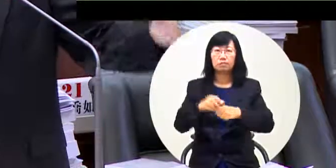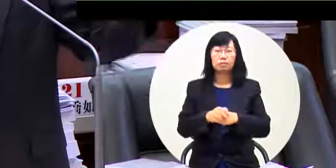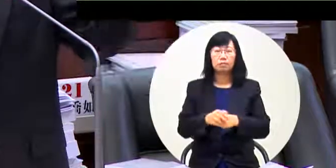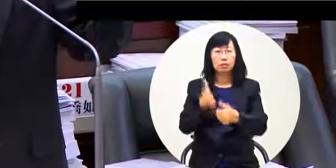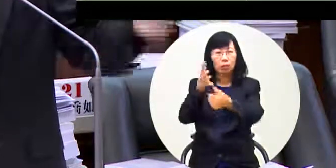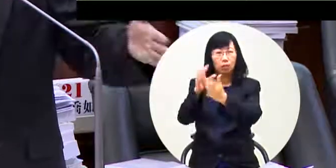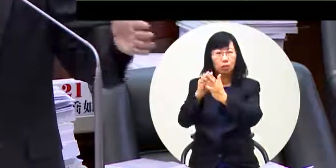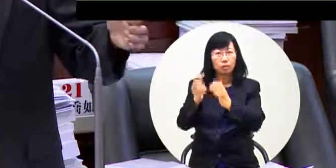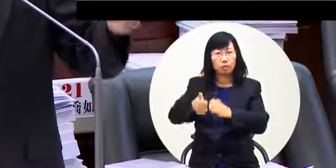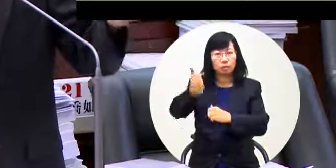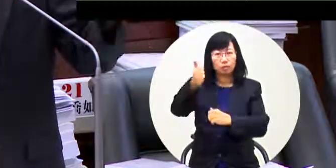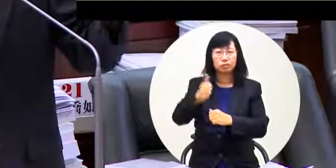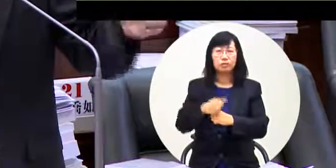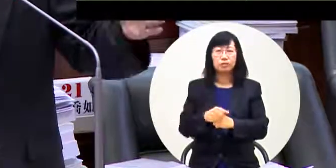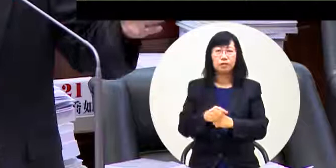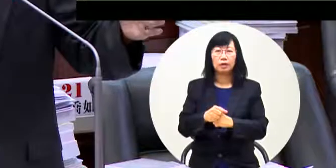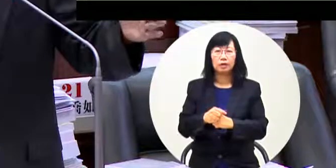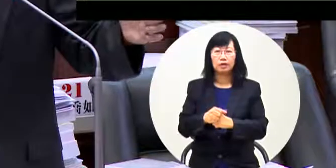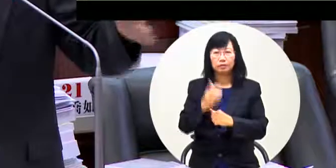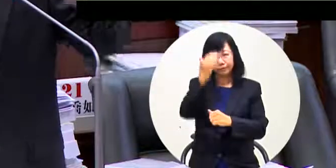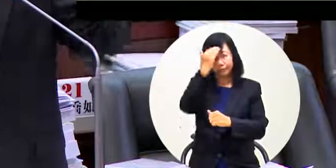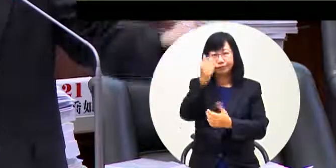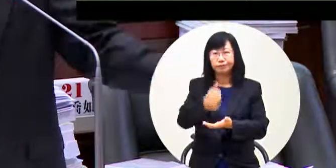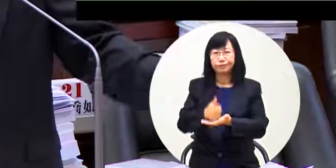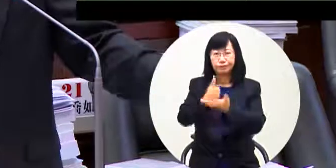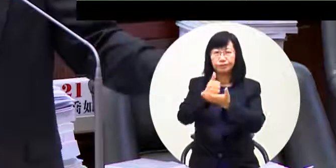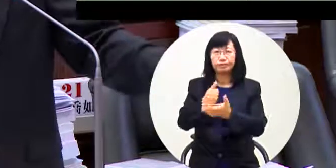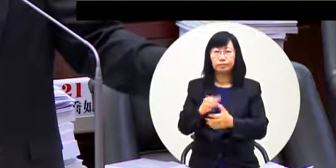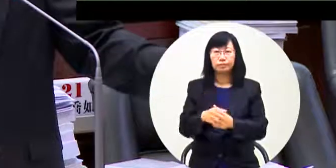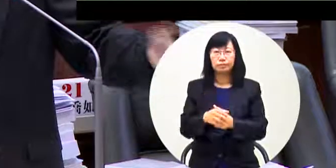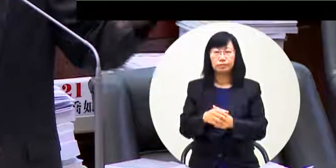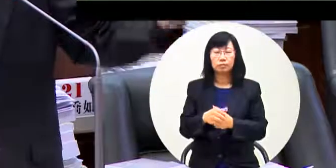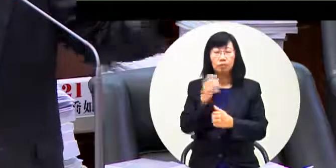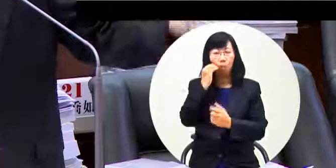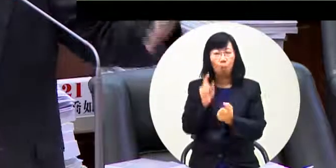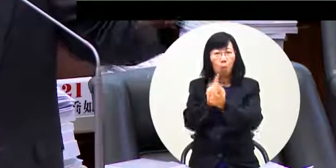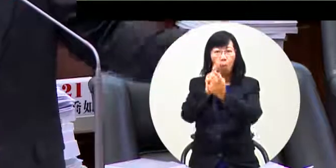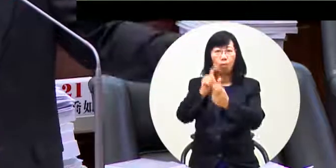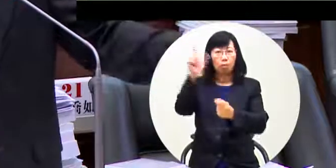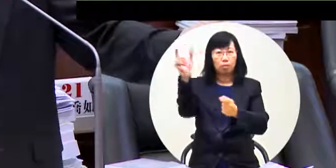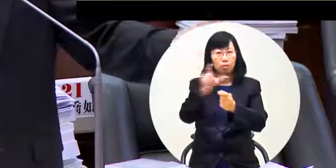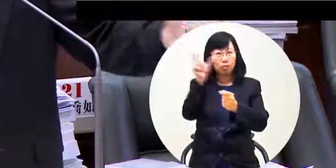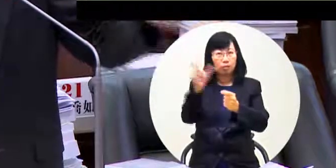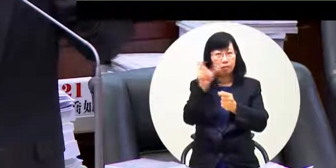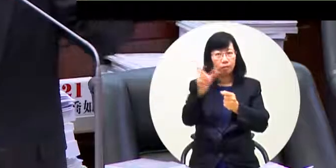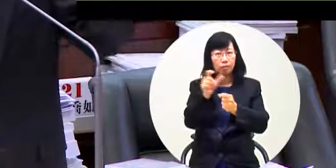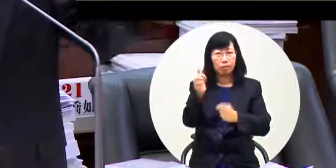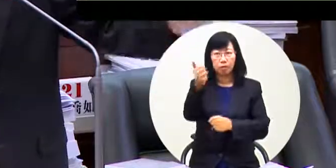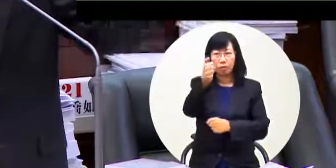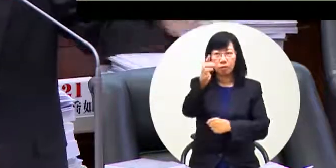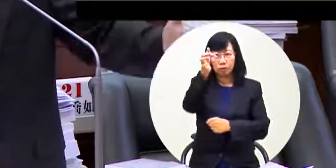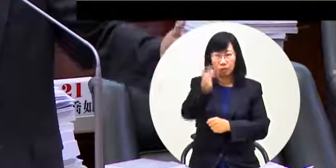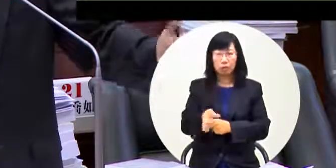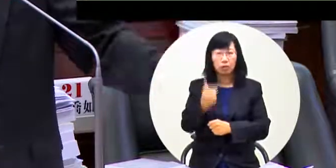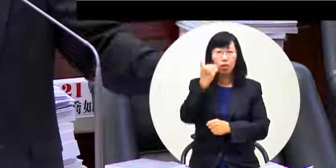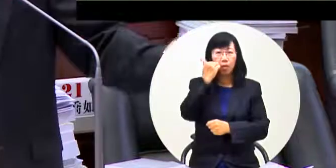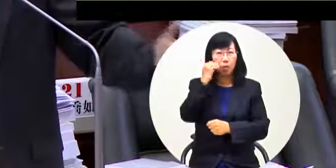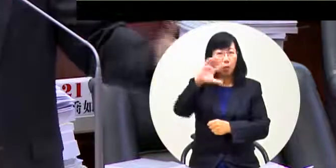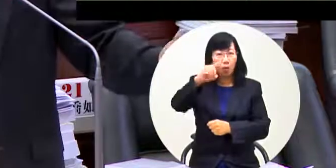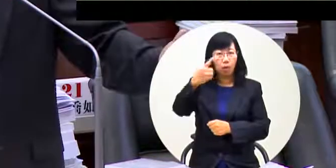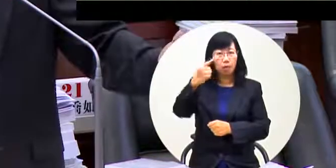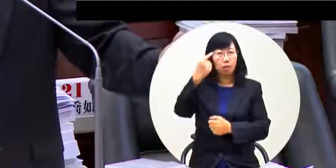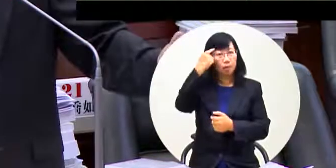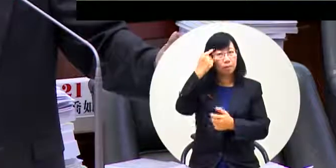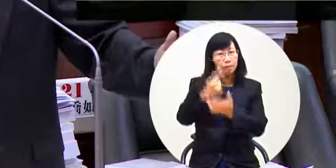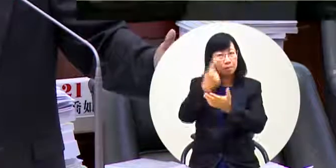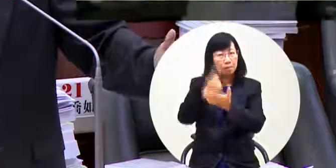对，如果说遇到洪灾，这个50亿，每当都有洪灾来摧残，我们花这50亿